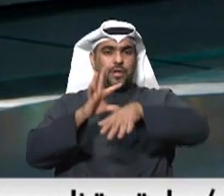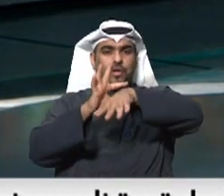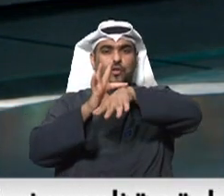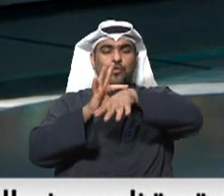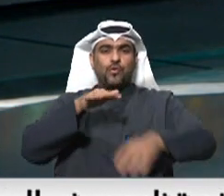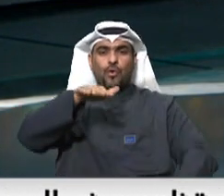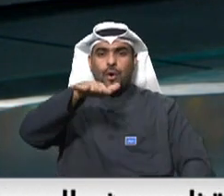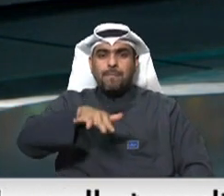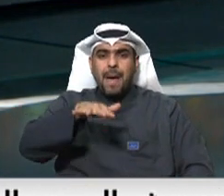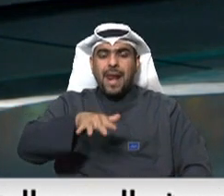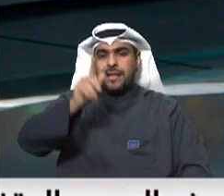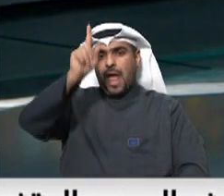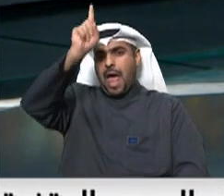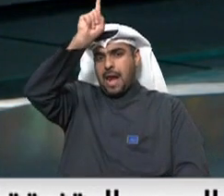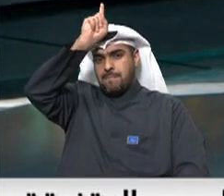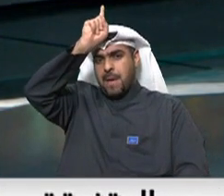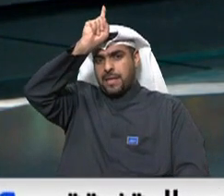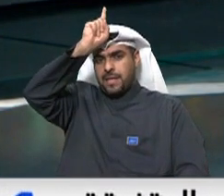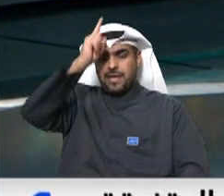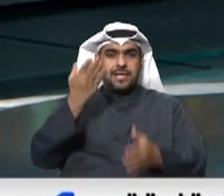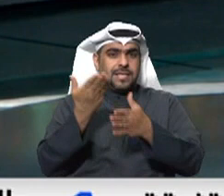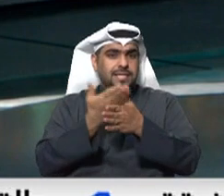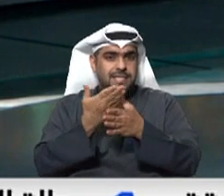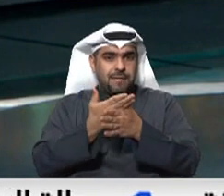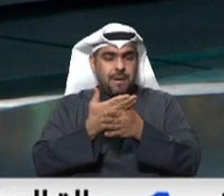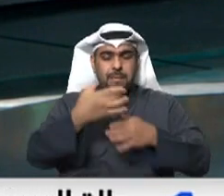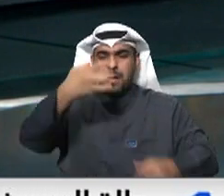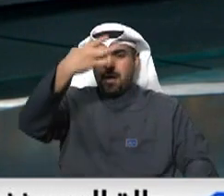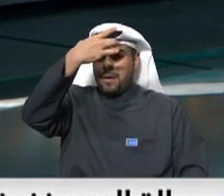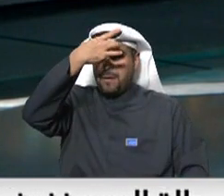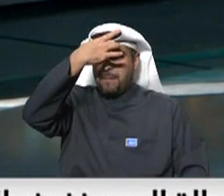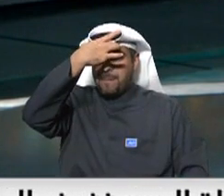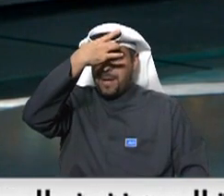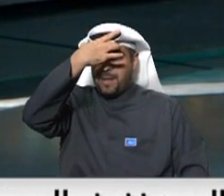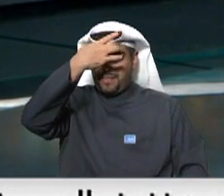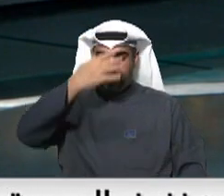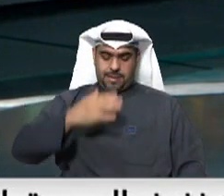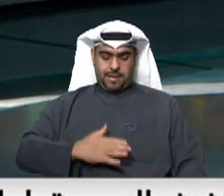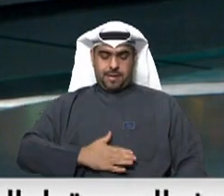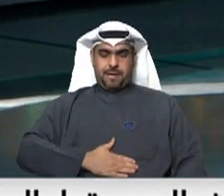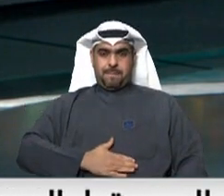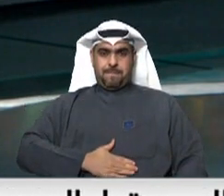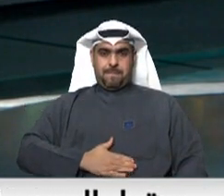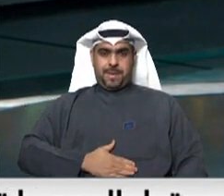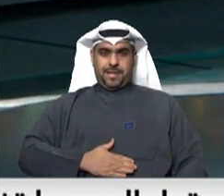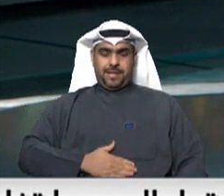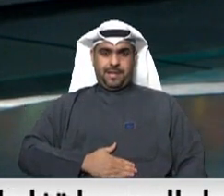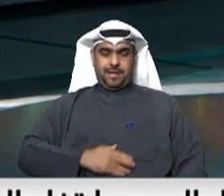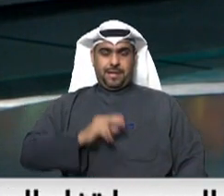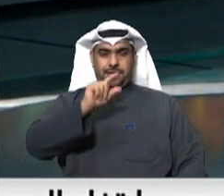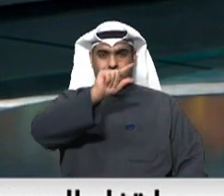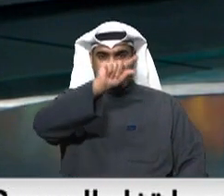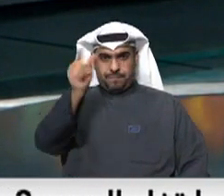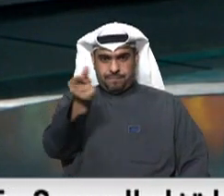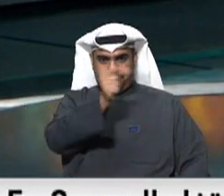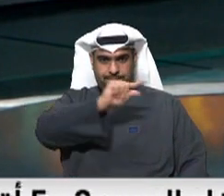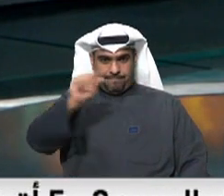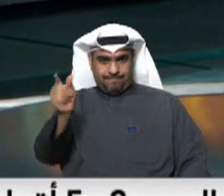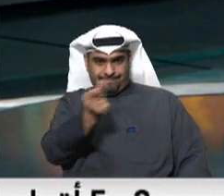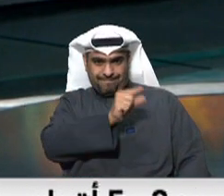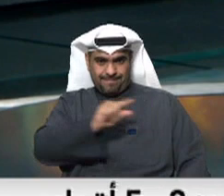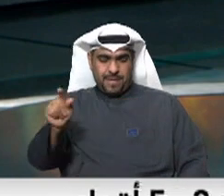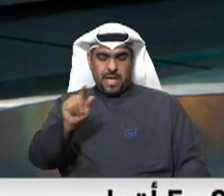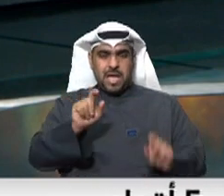الكبرى والمعقده لاستئصال اورام سرطانيه في القولون باستخدام تقنيه المنظار نعم تاتي هذه